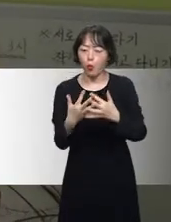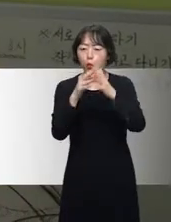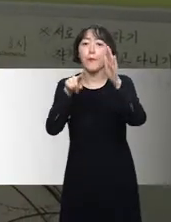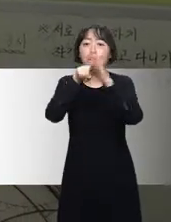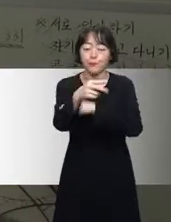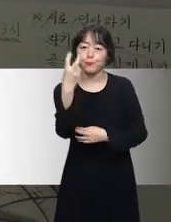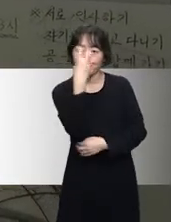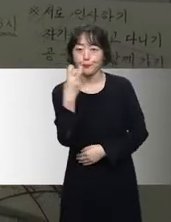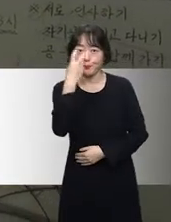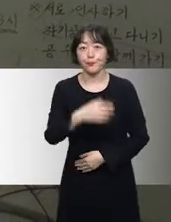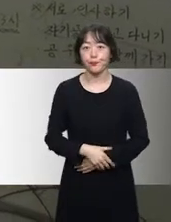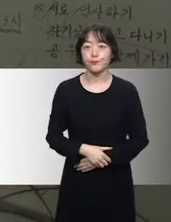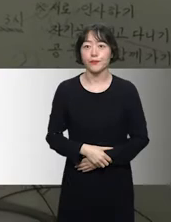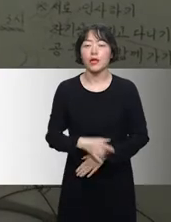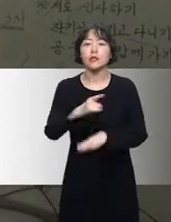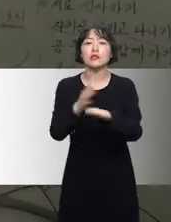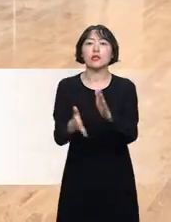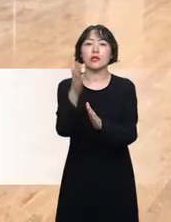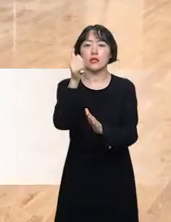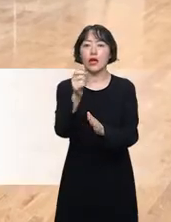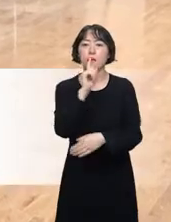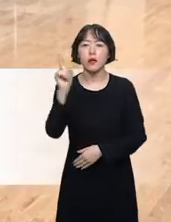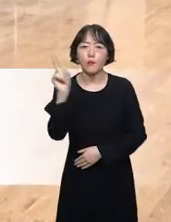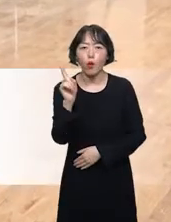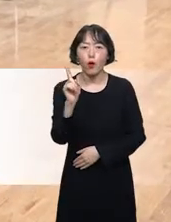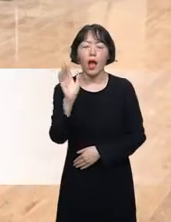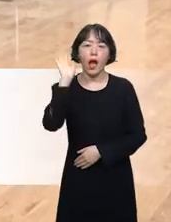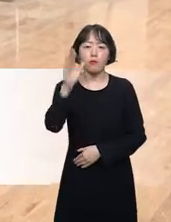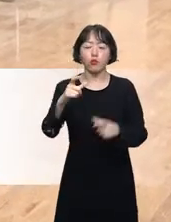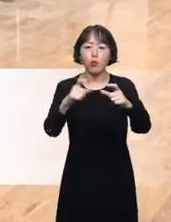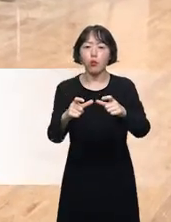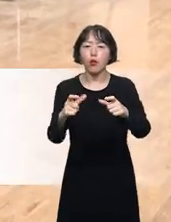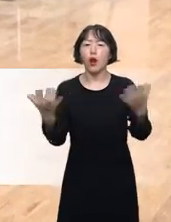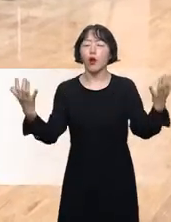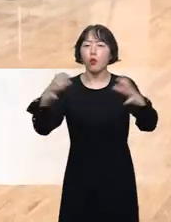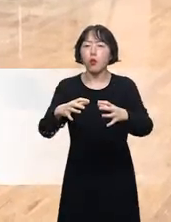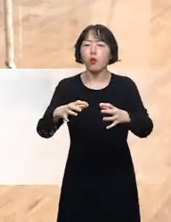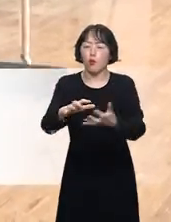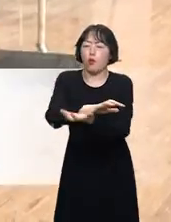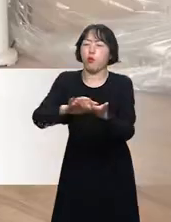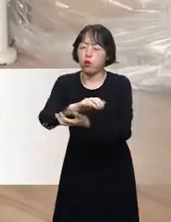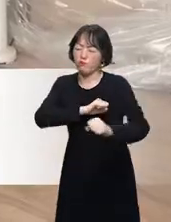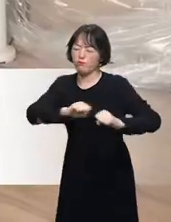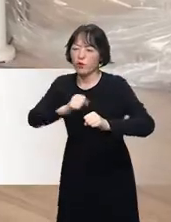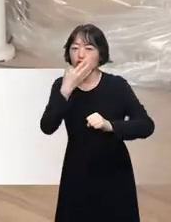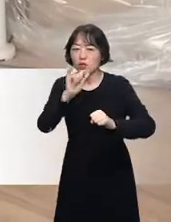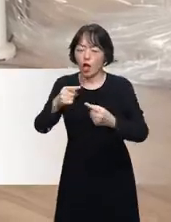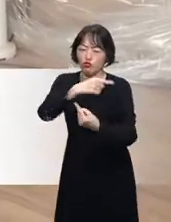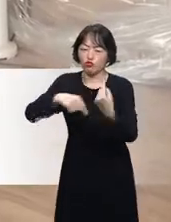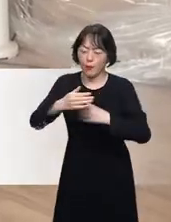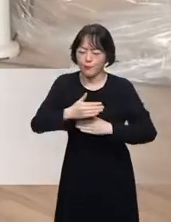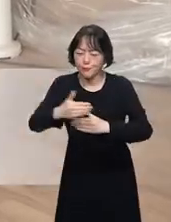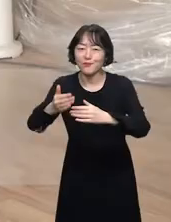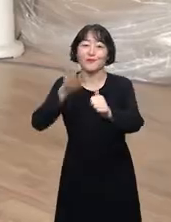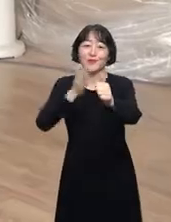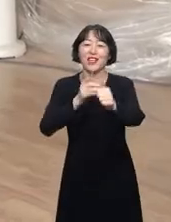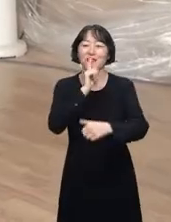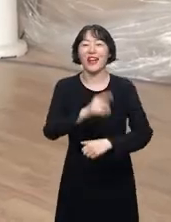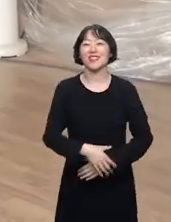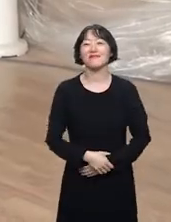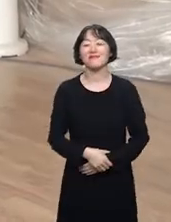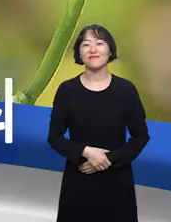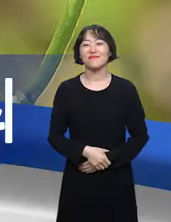주민의 거점 공간으로 활성화될 수 있도록 운영 준비에 만전을 기해달라고 관련 부서에 주문했습니다.